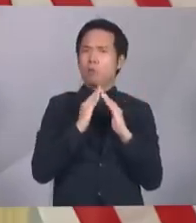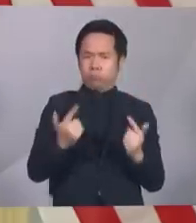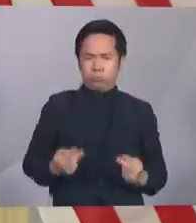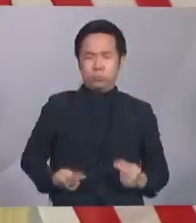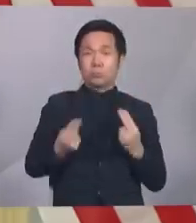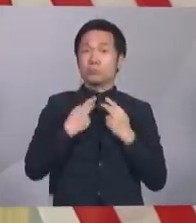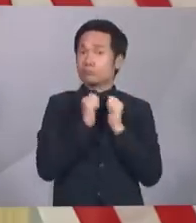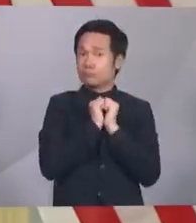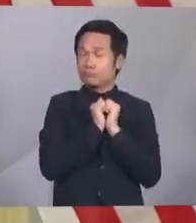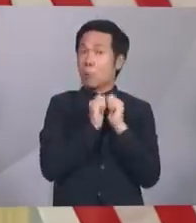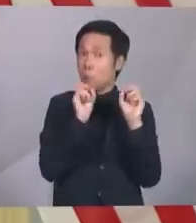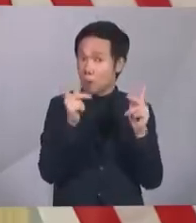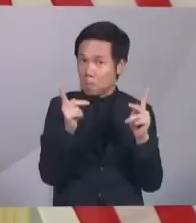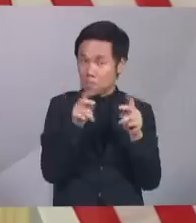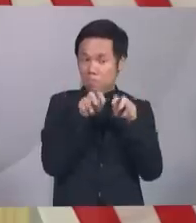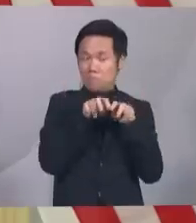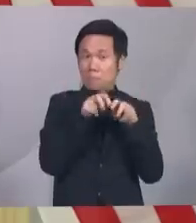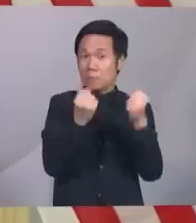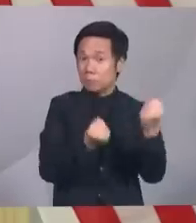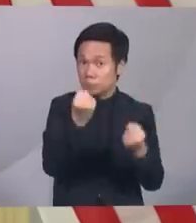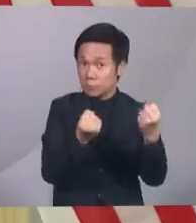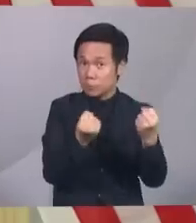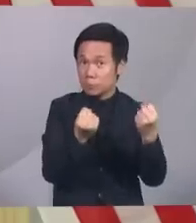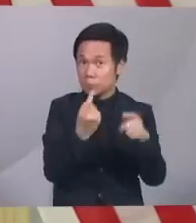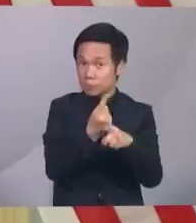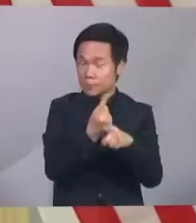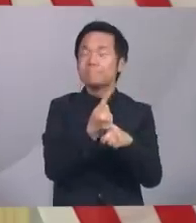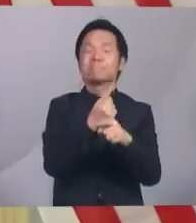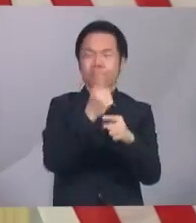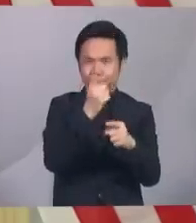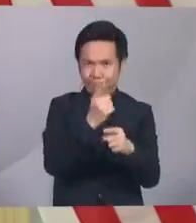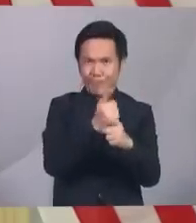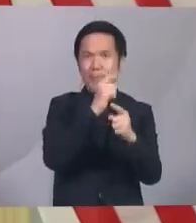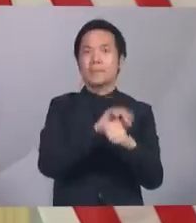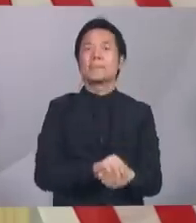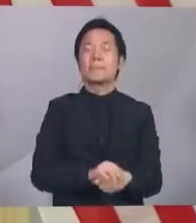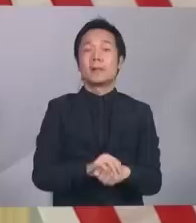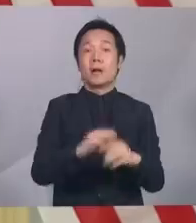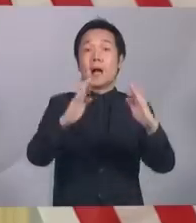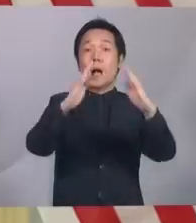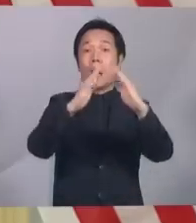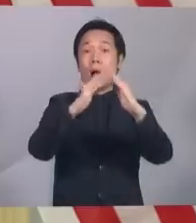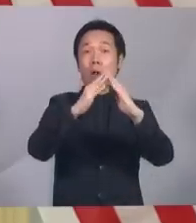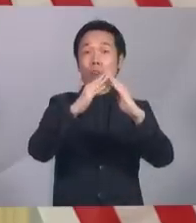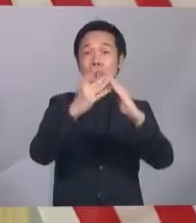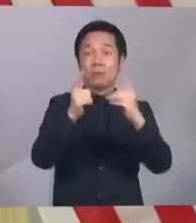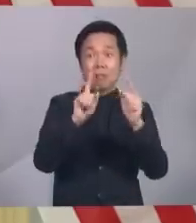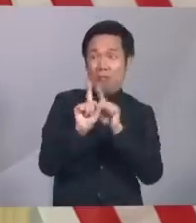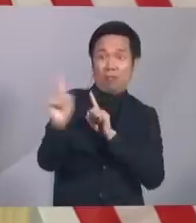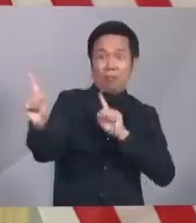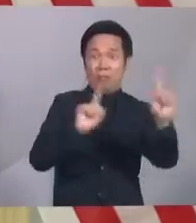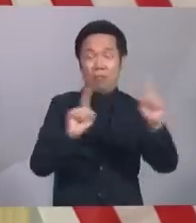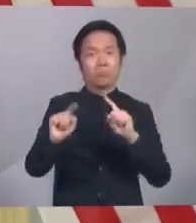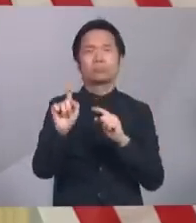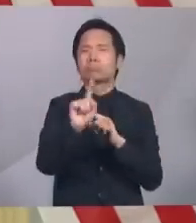Sebab seperti kita tahu, penjarakan sosial tidak berlaku di dalam rumah setiap keluarga. Mereka